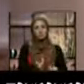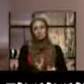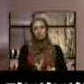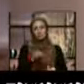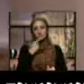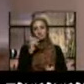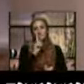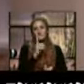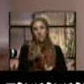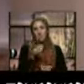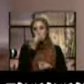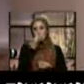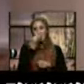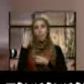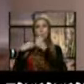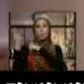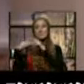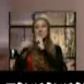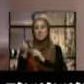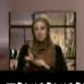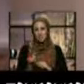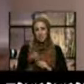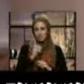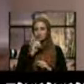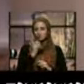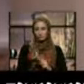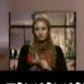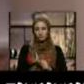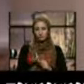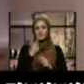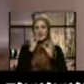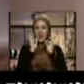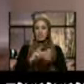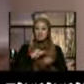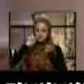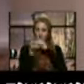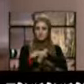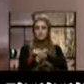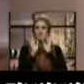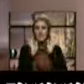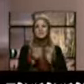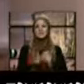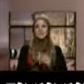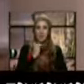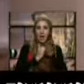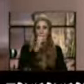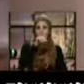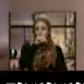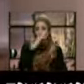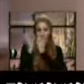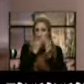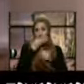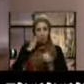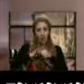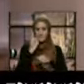عادات ذميمه لا دخل لها بدين الله سبحانه وتعالى. فانا اريد ان تتغير وتخرق لي العوائد، وانا ما غيرت من نفس العوائد، لا